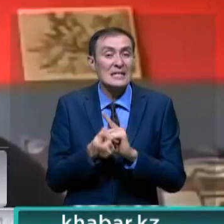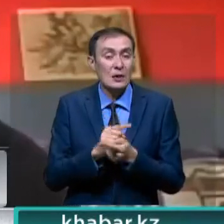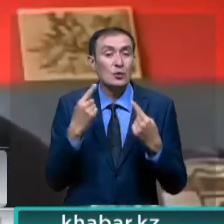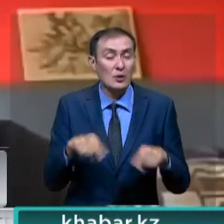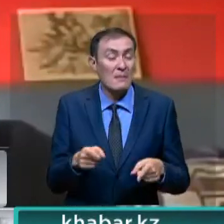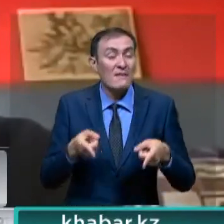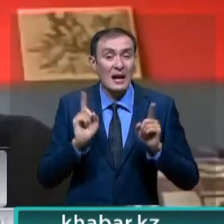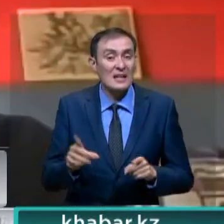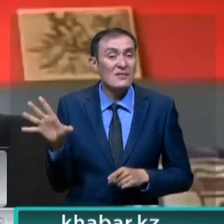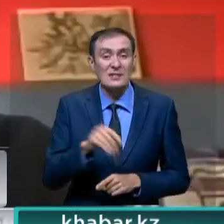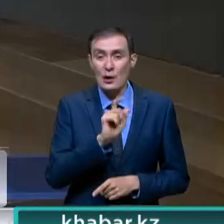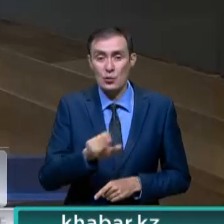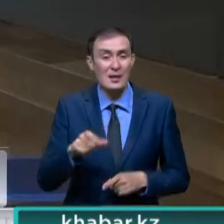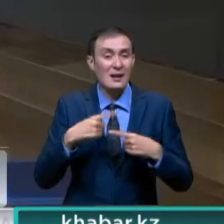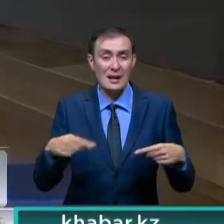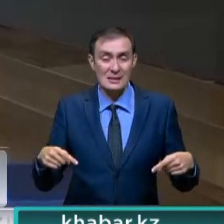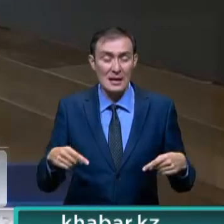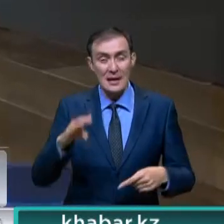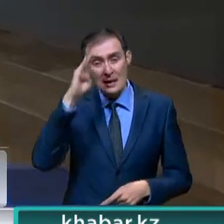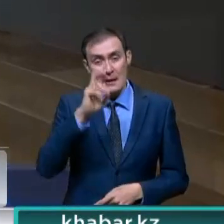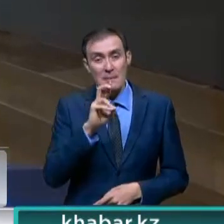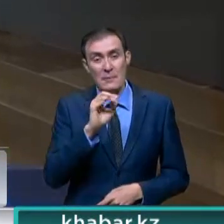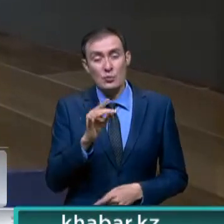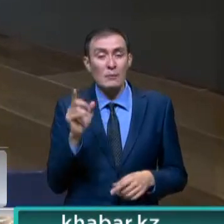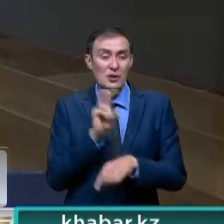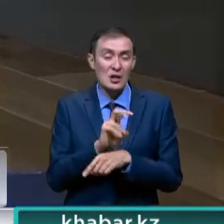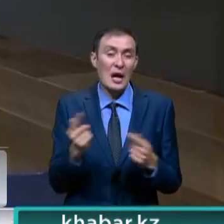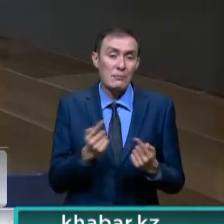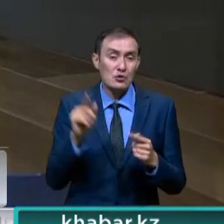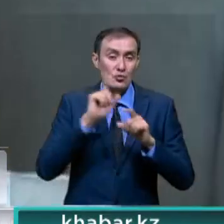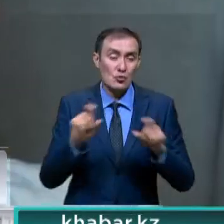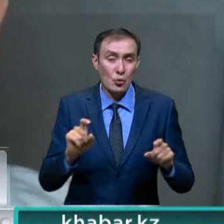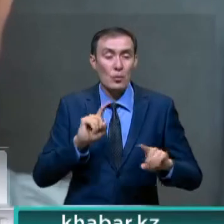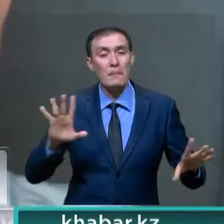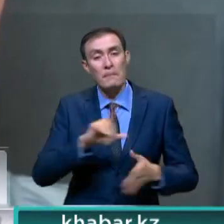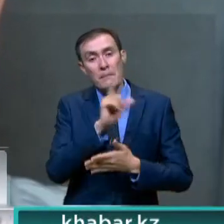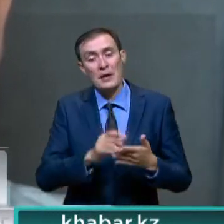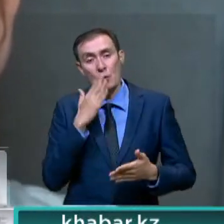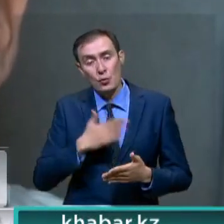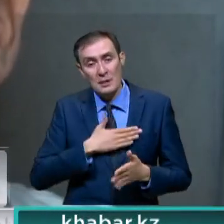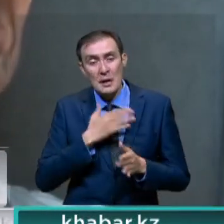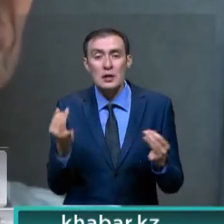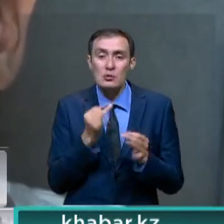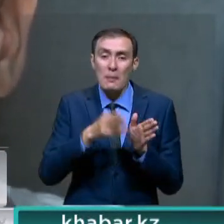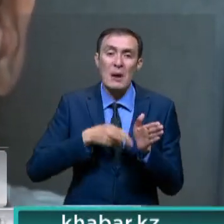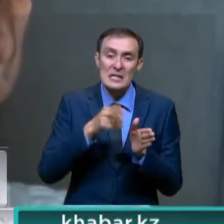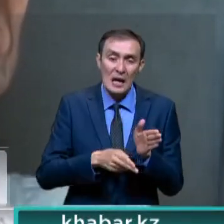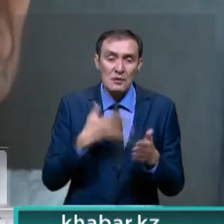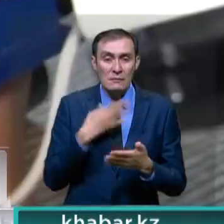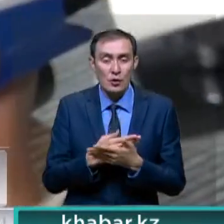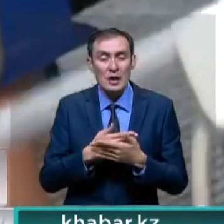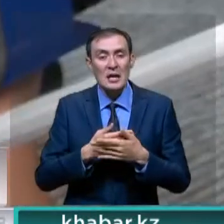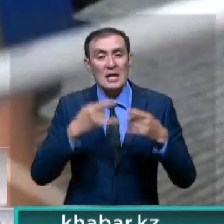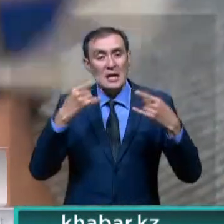В реальности все люди разные. Бекнур посещает обычную школу, любит петь, интересуется поездами, имеет собственный канал в